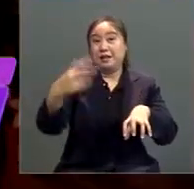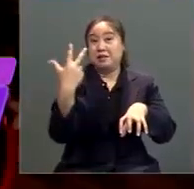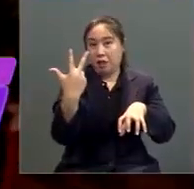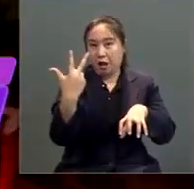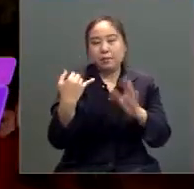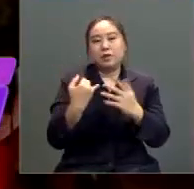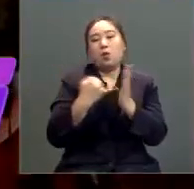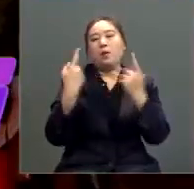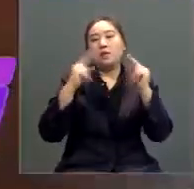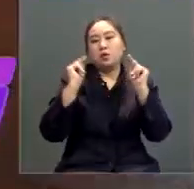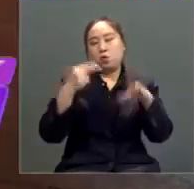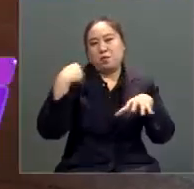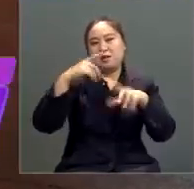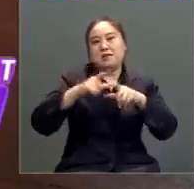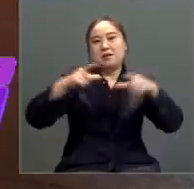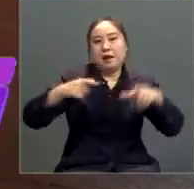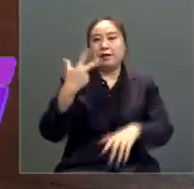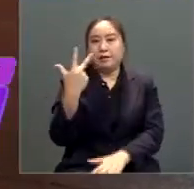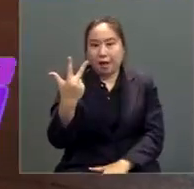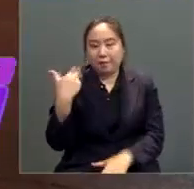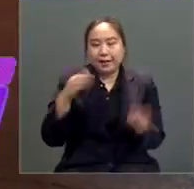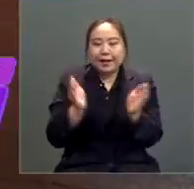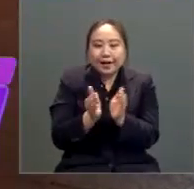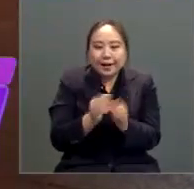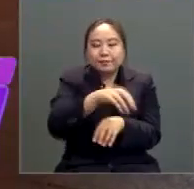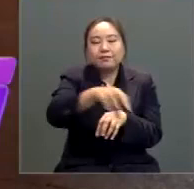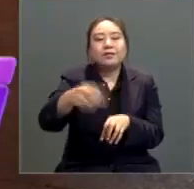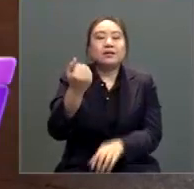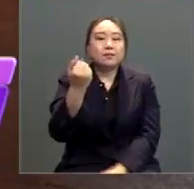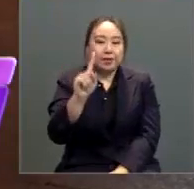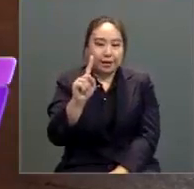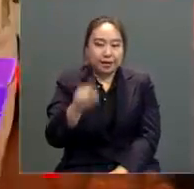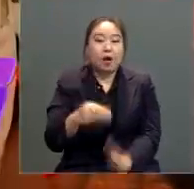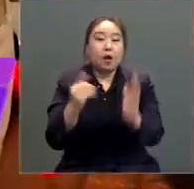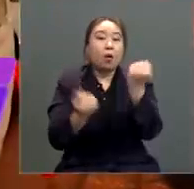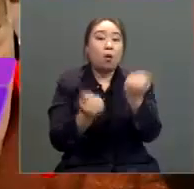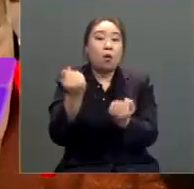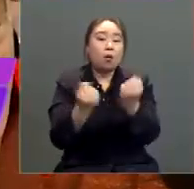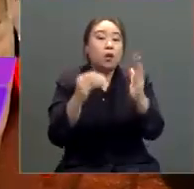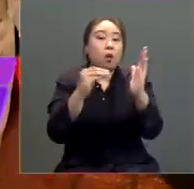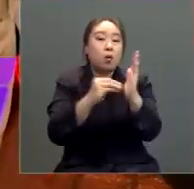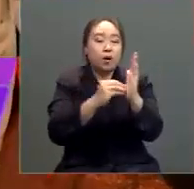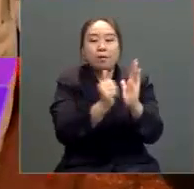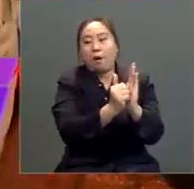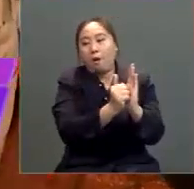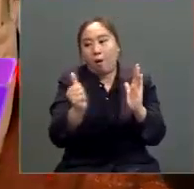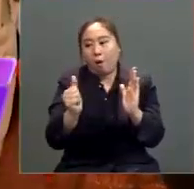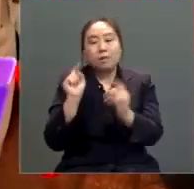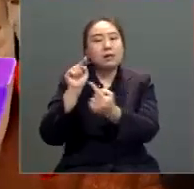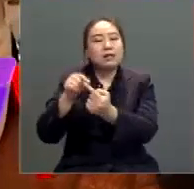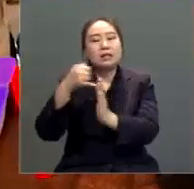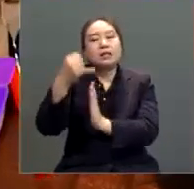านีแล้วก็มีด่านย่อยอีก11ด่านที่จะตรวจตรารถที่วิ่งออกจากกรุงเทพมหานครมุ่งสู่จังหวัด